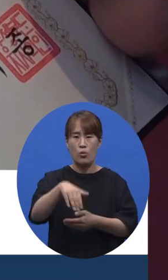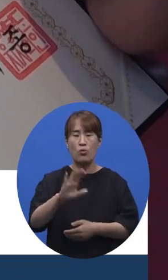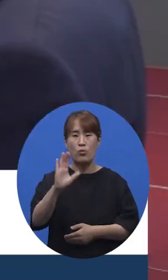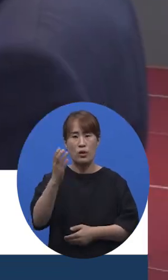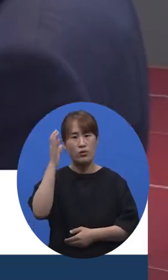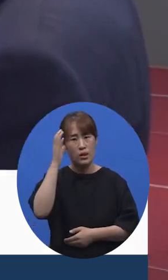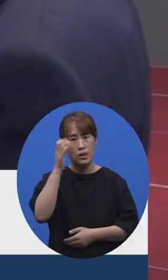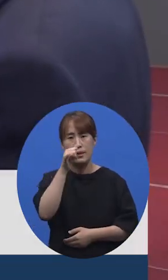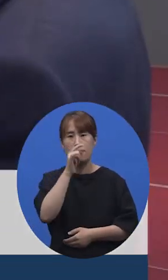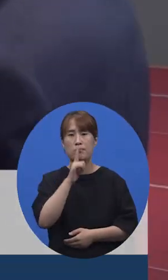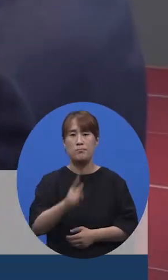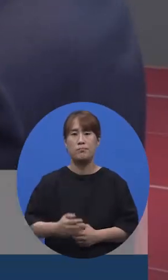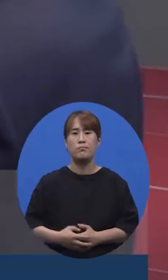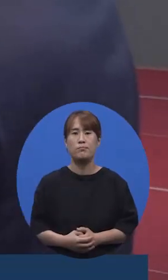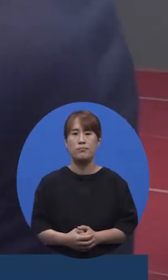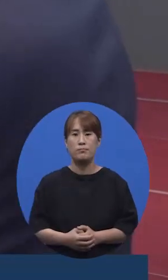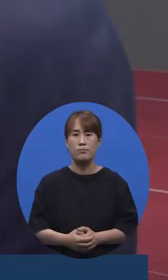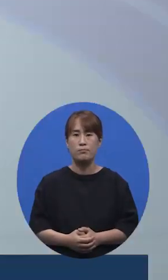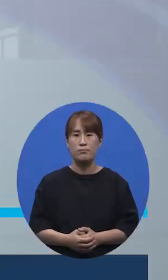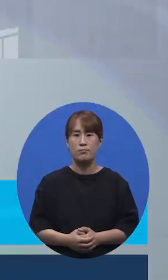기대된다 고 말했습니다